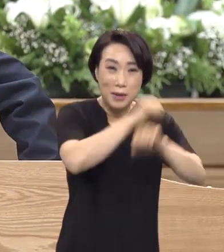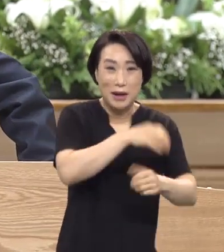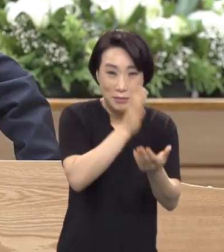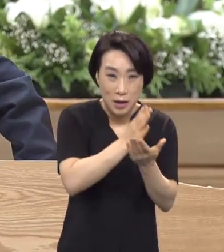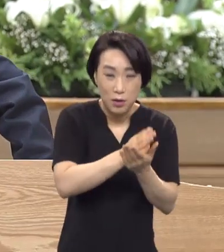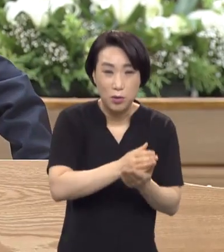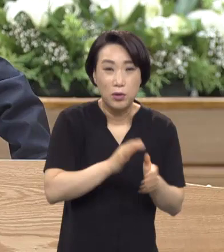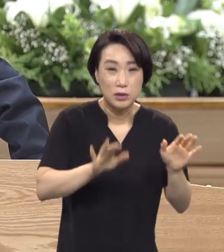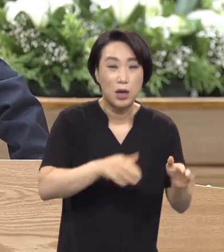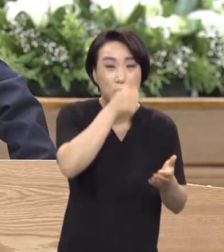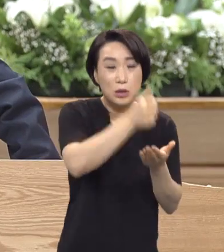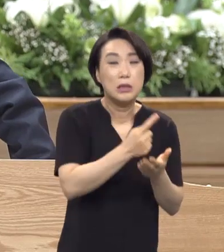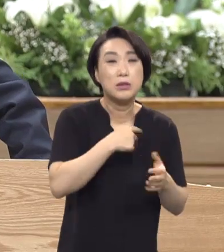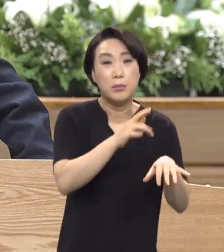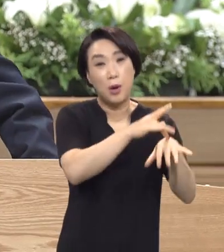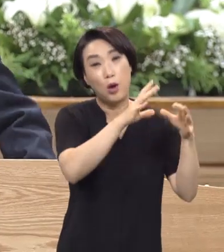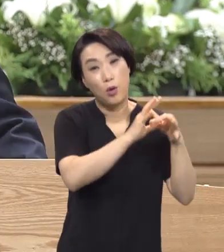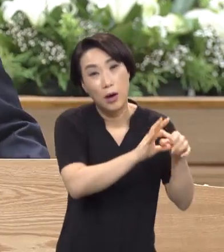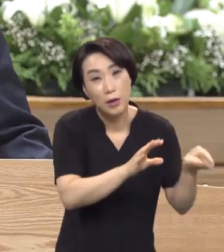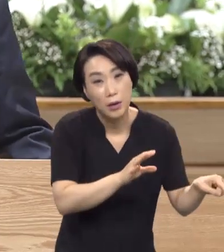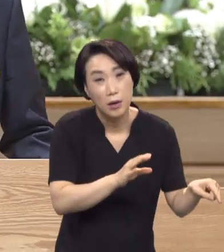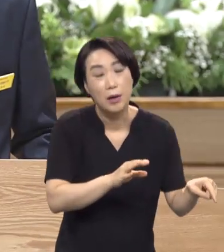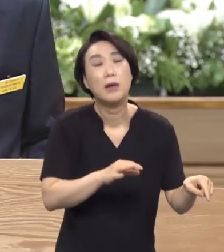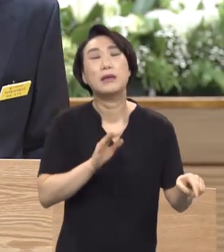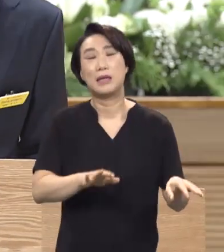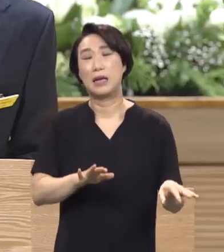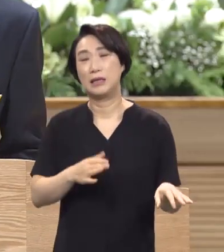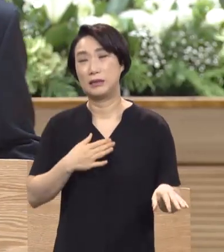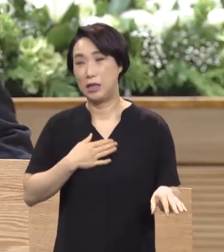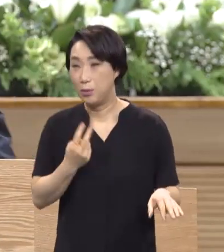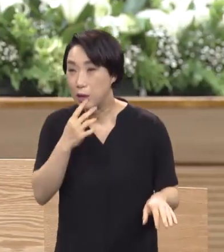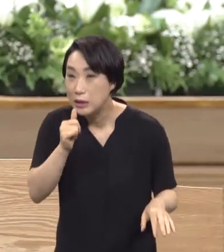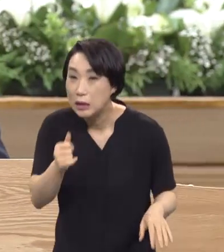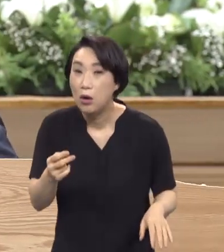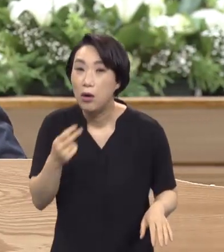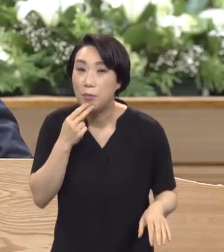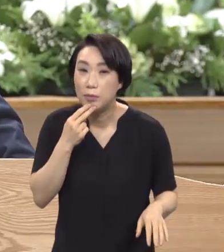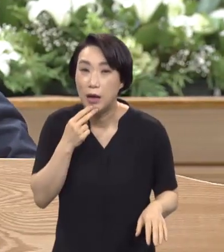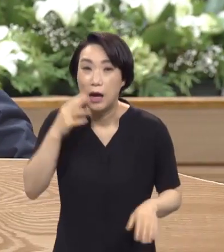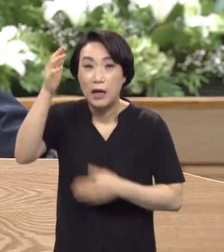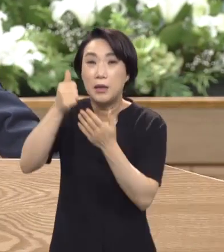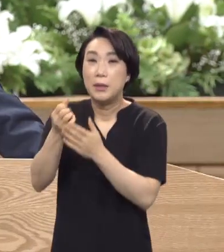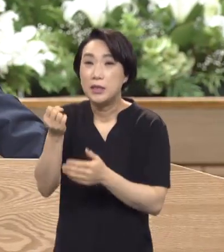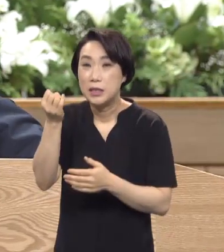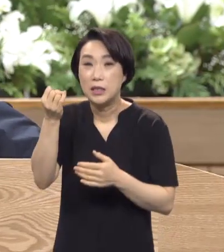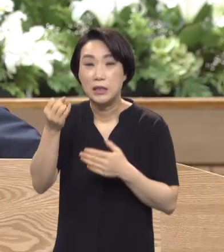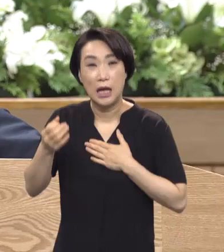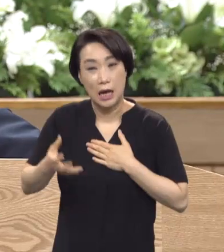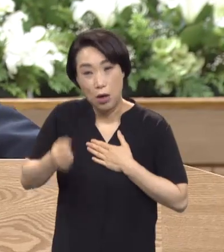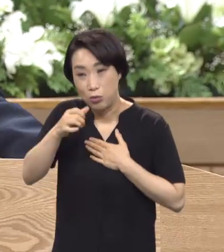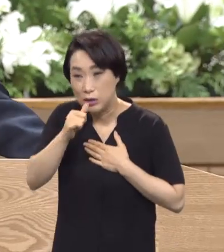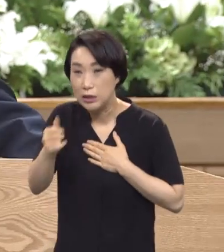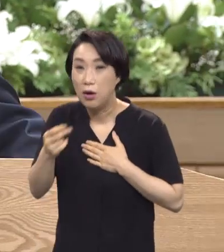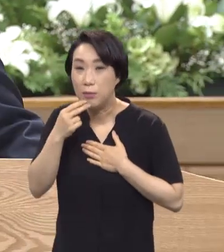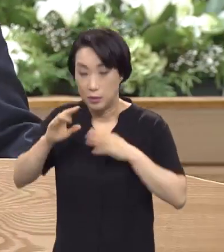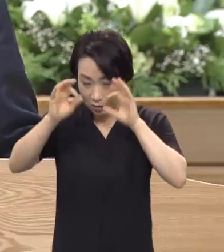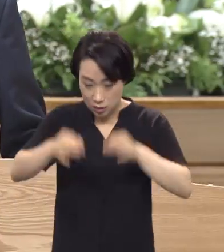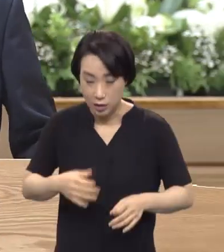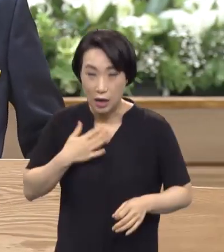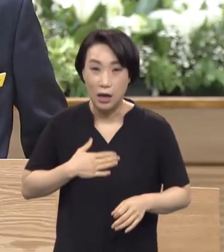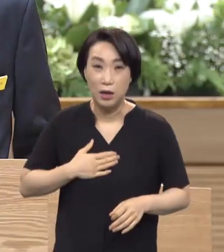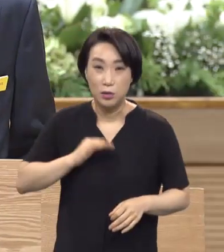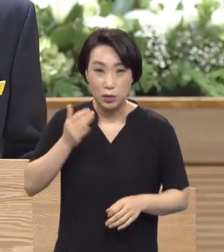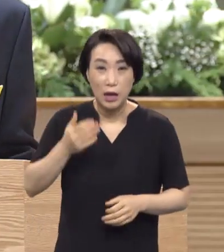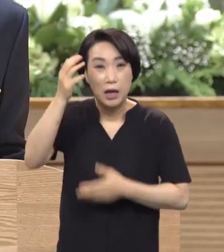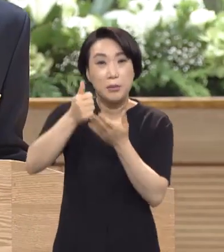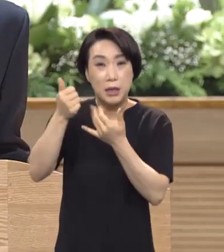짓는 자가 마귀에게 속한다고 했으니 이로써 생명이 있느냐 없느냐, 하나님의 씨가 있느냐 없느냐, 이건